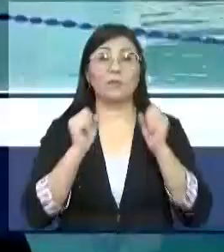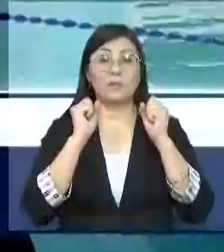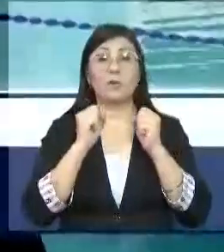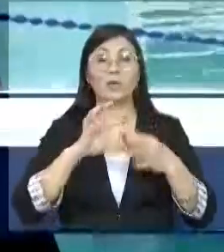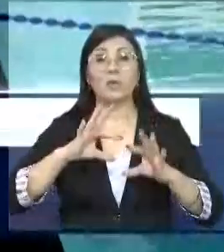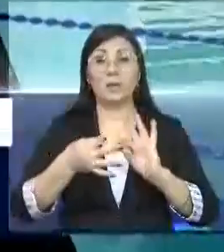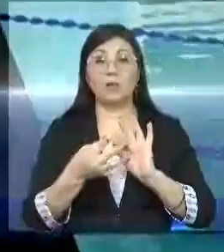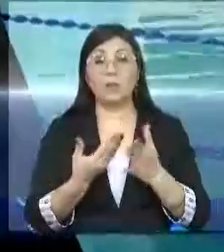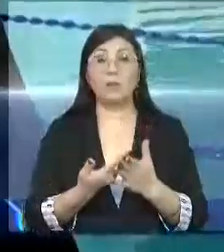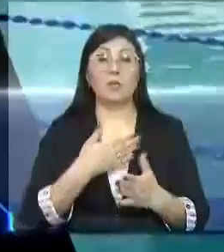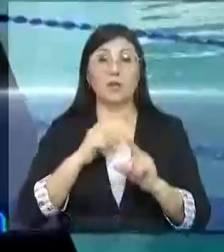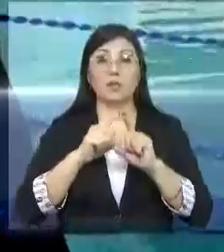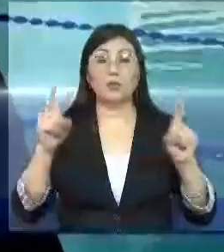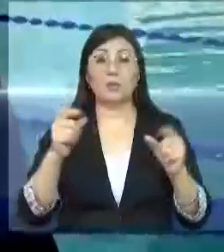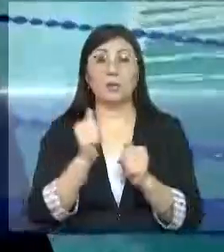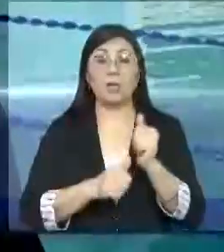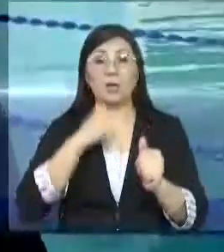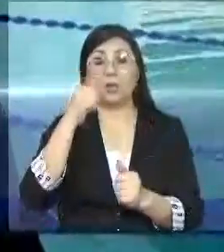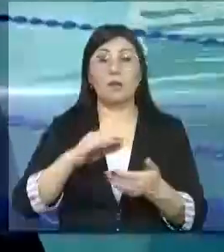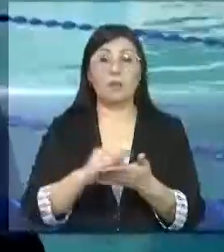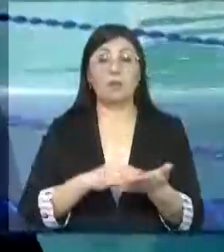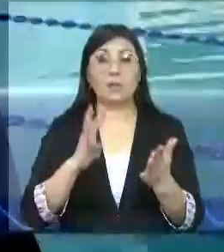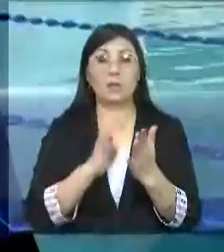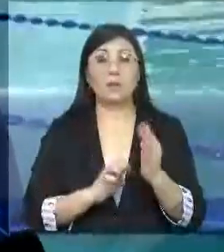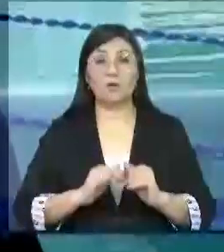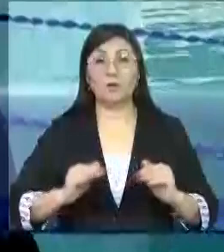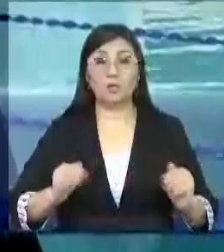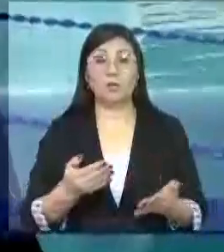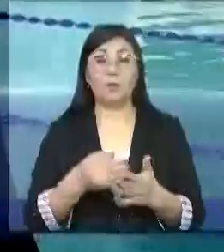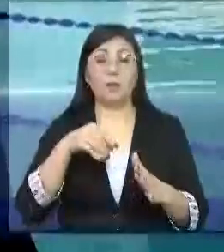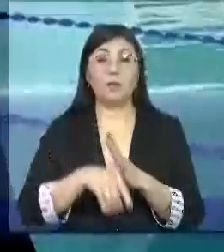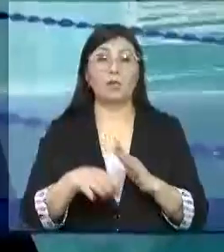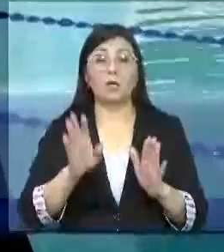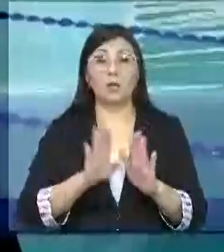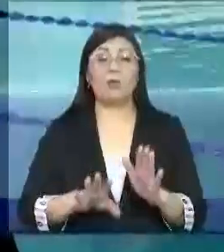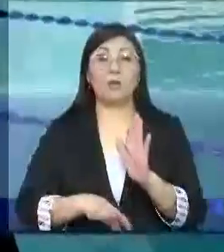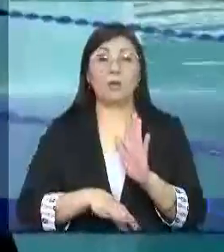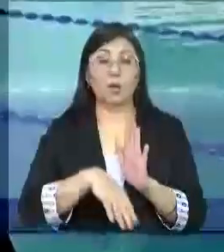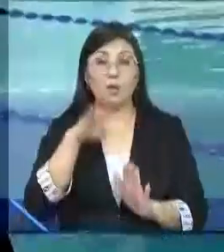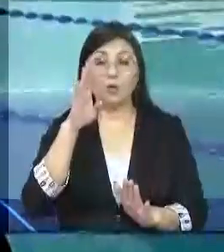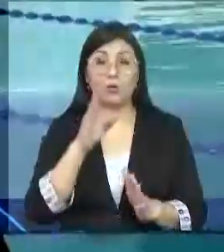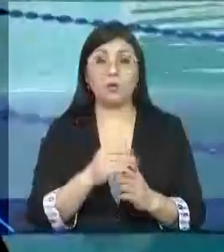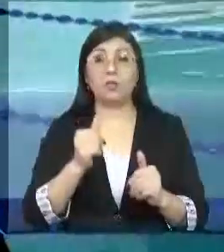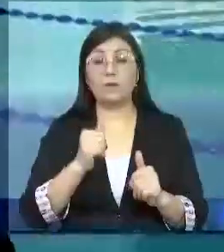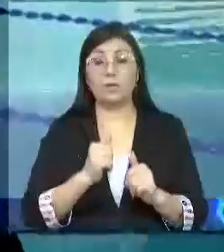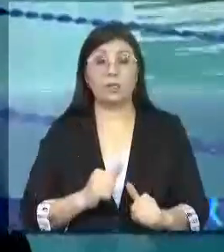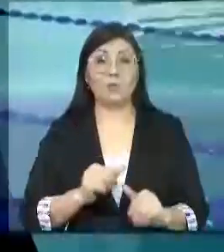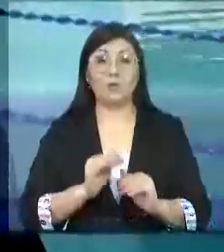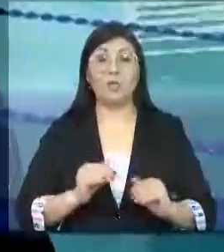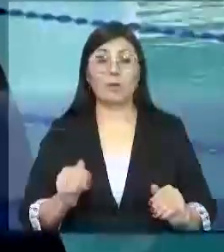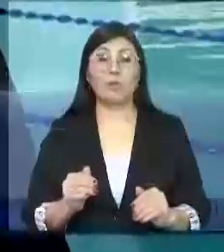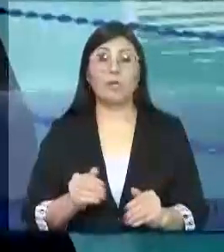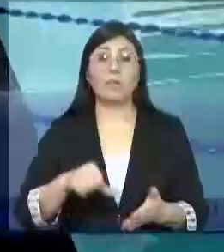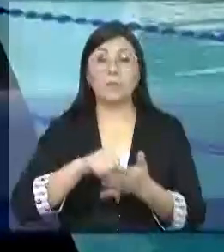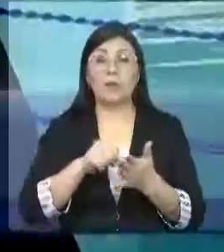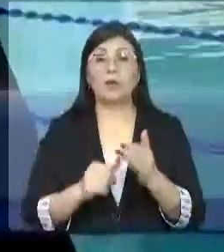на Олимпиаде. В нашу школу ежегодно записываются более 900 детей. Из них только лучшие, ловкие, выносливые, целеустремленные ребята идут на